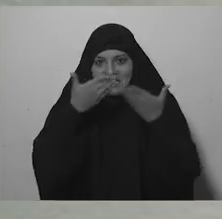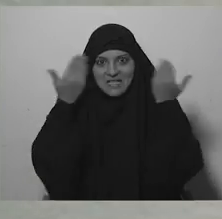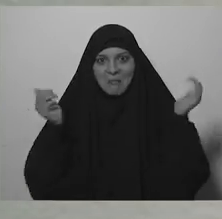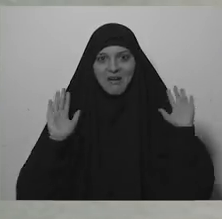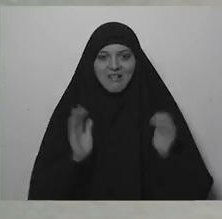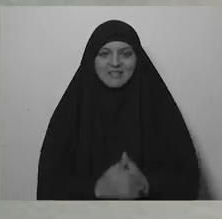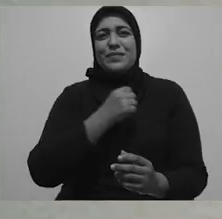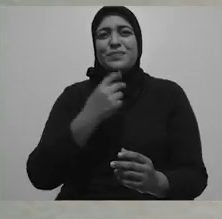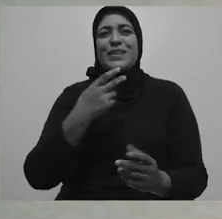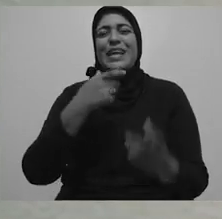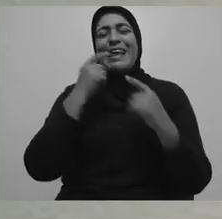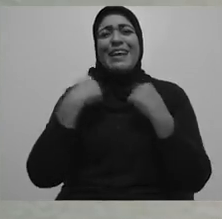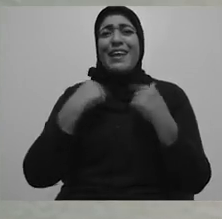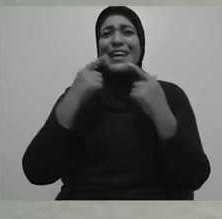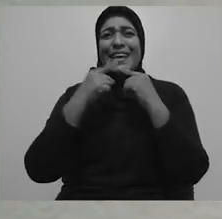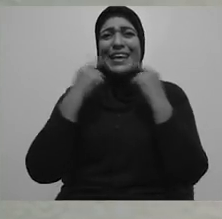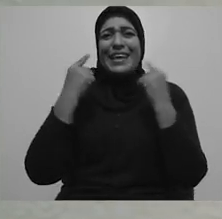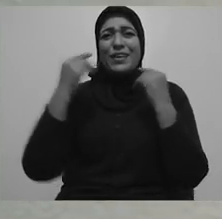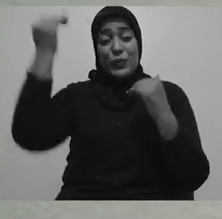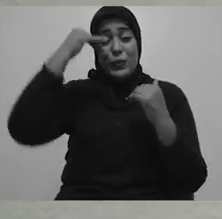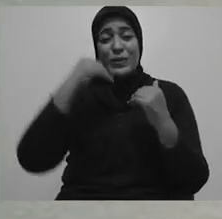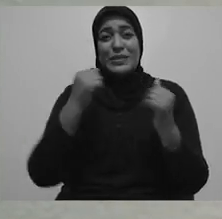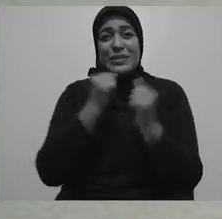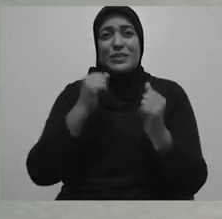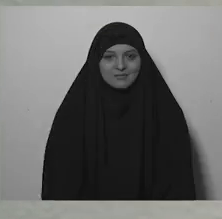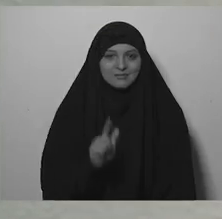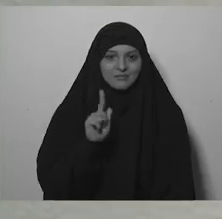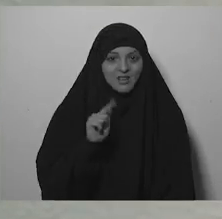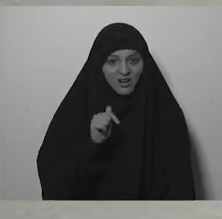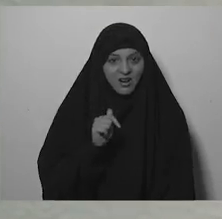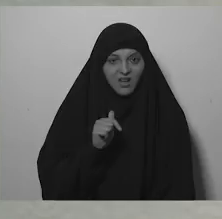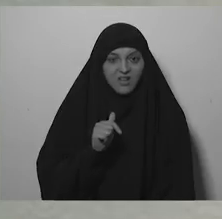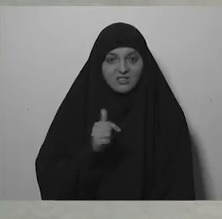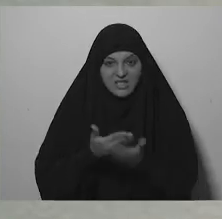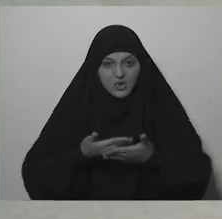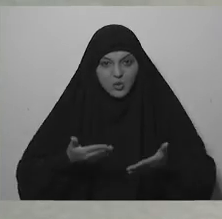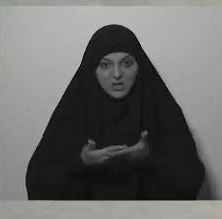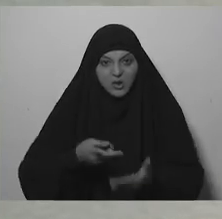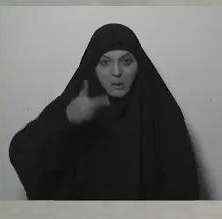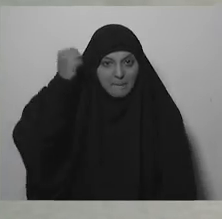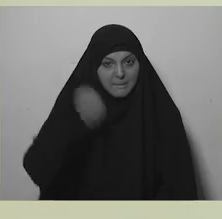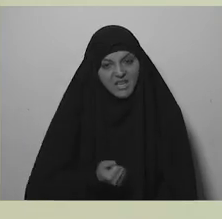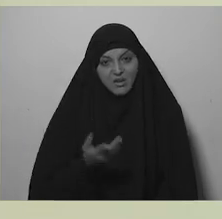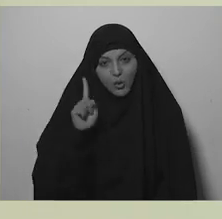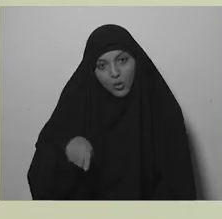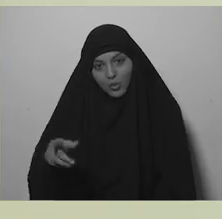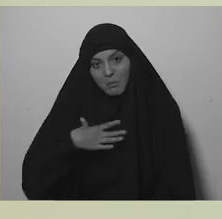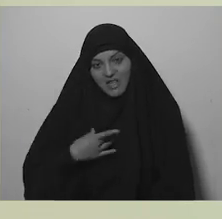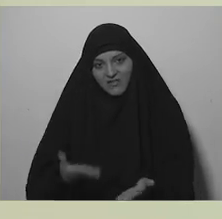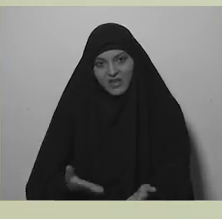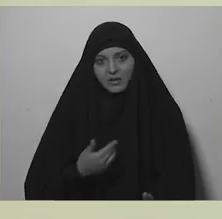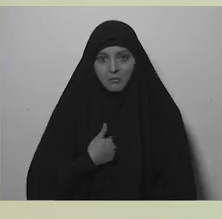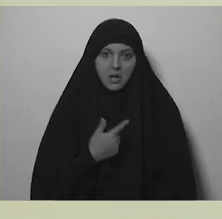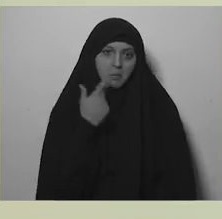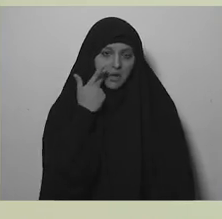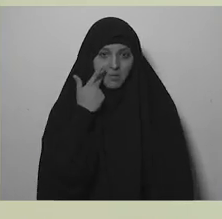C'est pas très bien ou c'est pareil. Il y a des pires situations qu'elle. Elle a